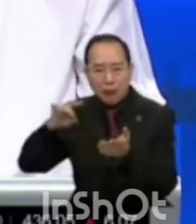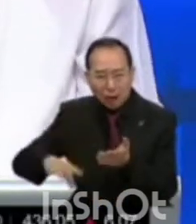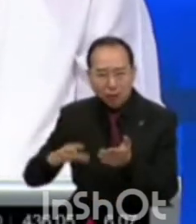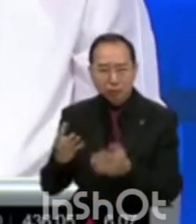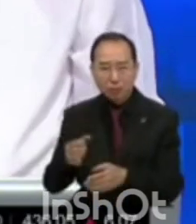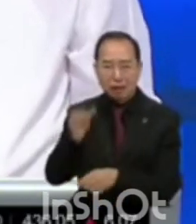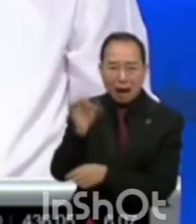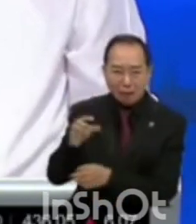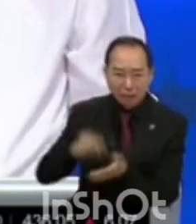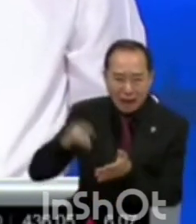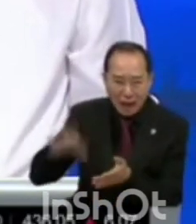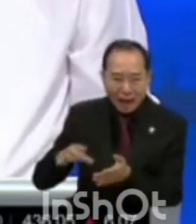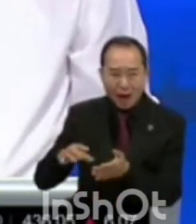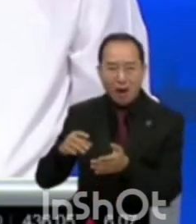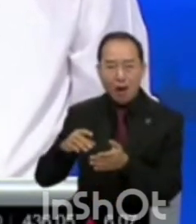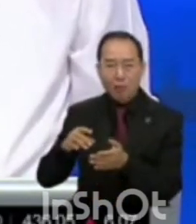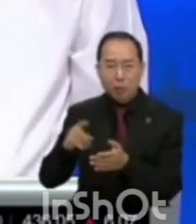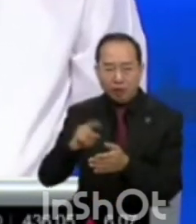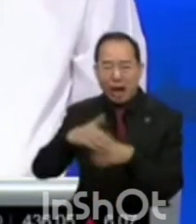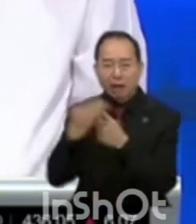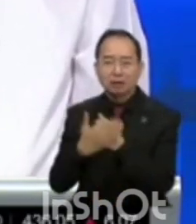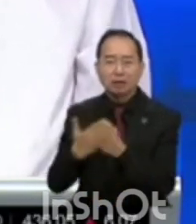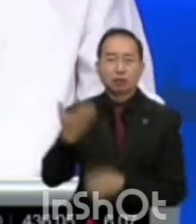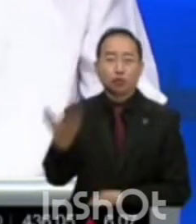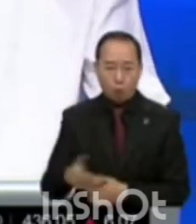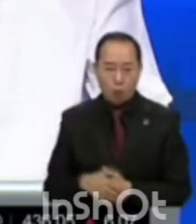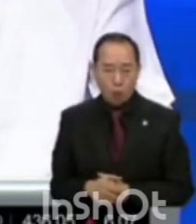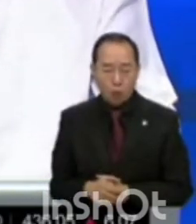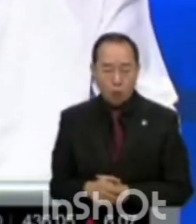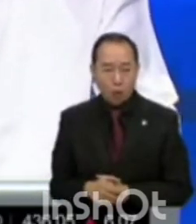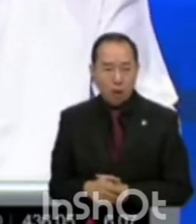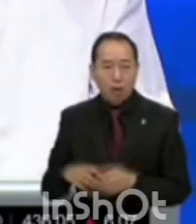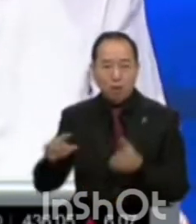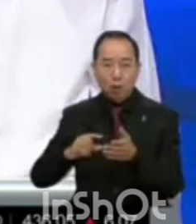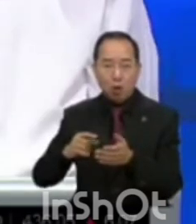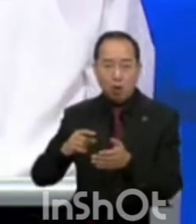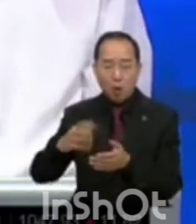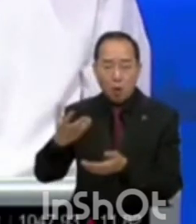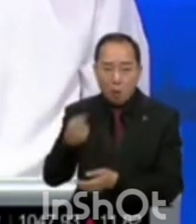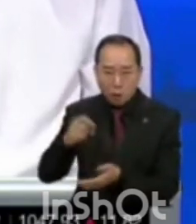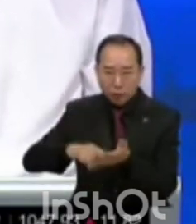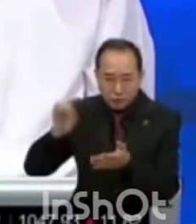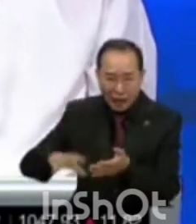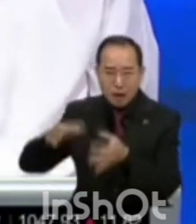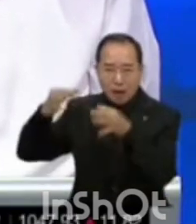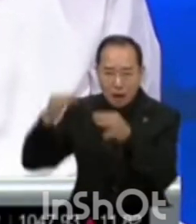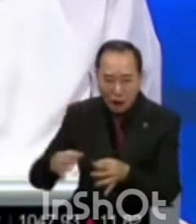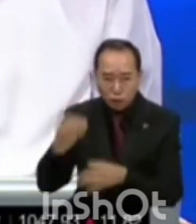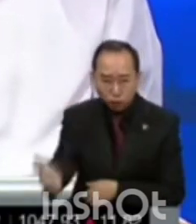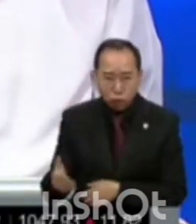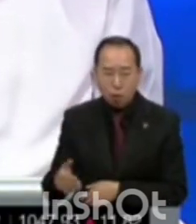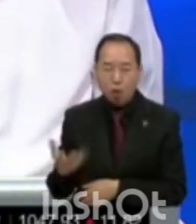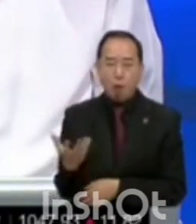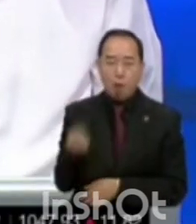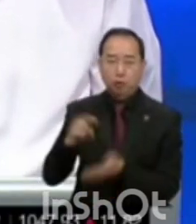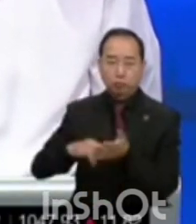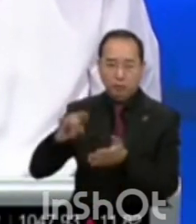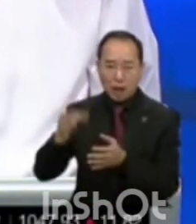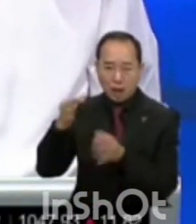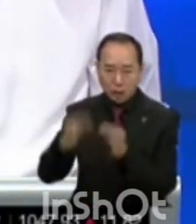취득세, 임대소득세까지 특혜를 주고 심지어 금융특혜까지 주셨는데 이러다 보니까 지금 그